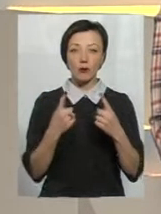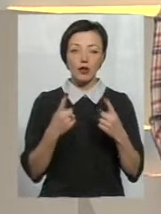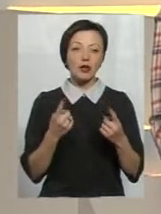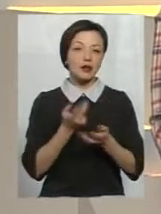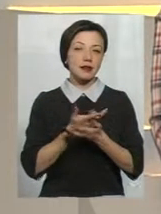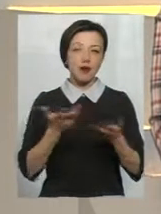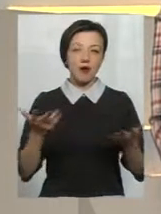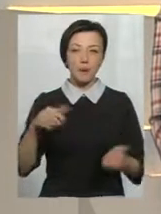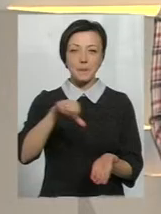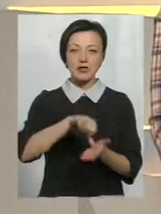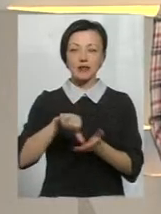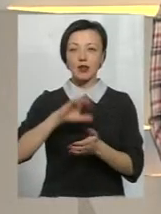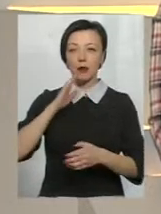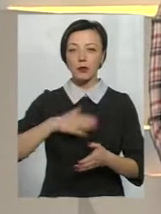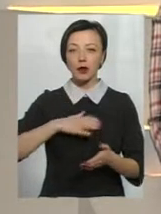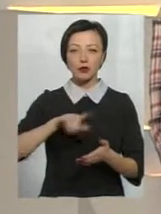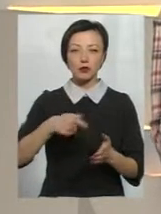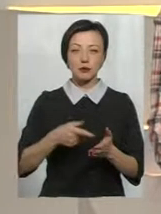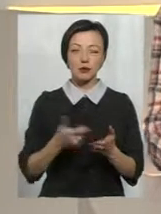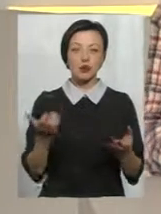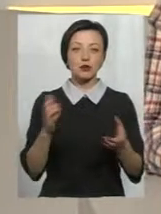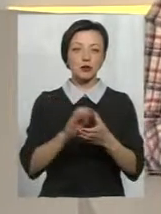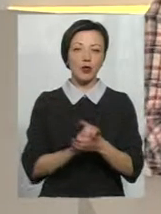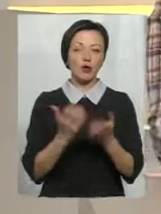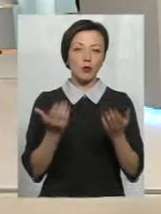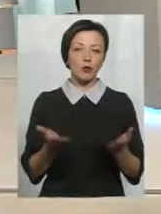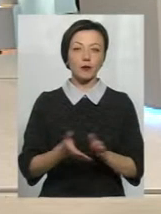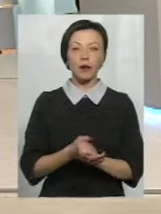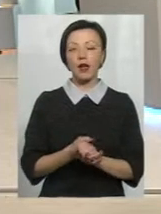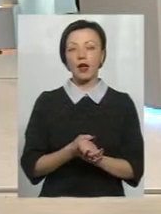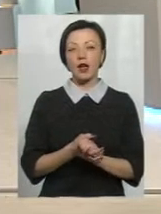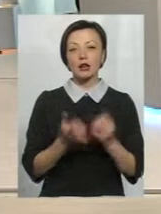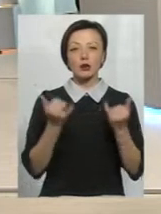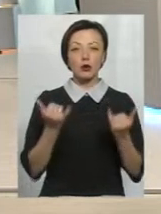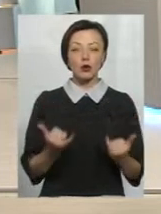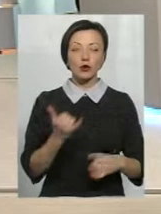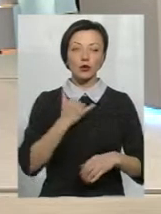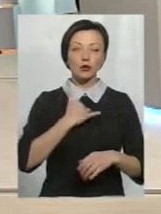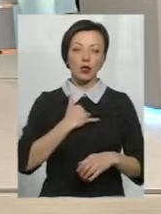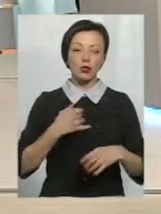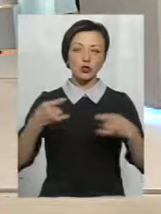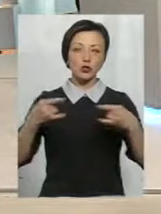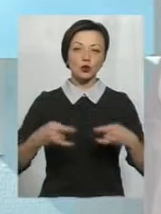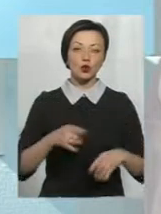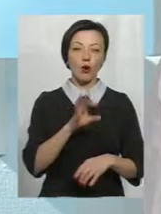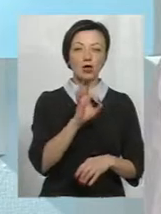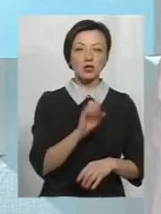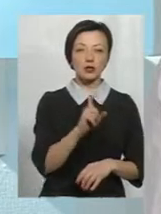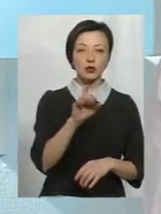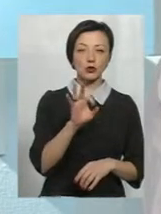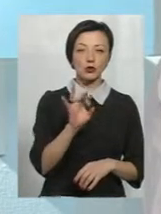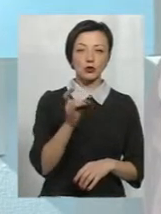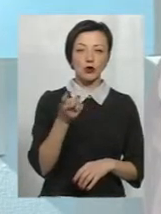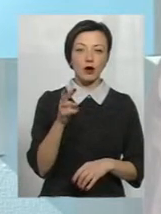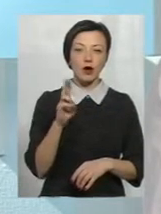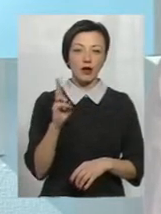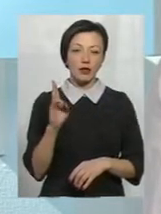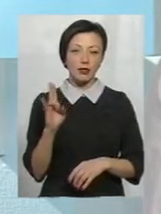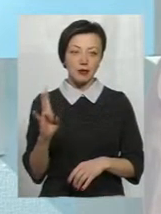яскравими представниками нашого міста. Зараз я з ними вас познайомлю. Отож, сьогодні у нас ще й студії Олександр Зорян, активний